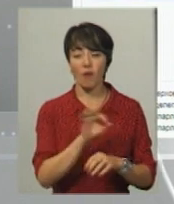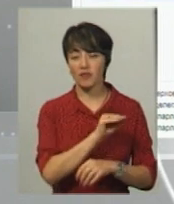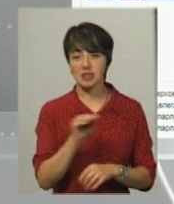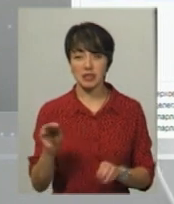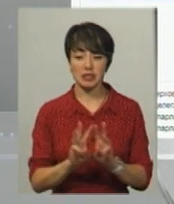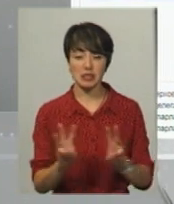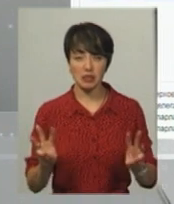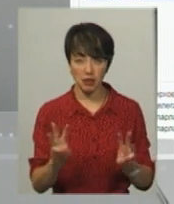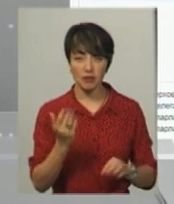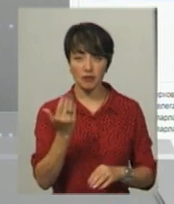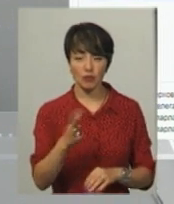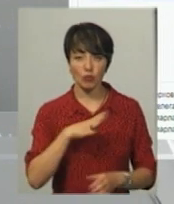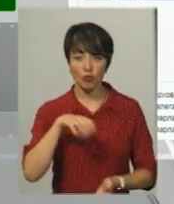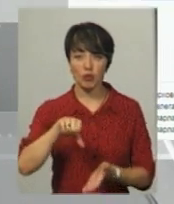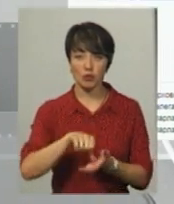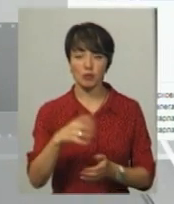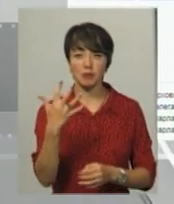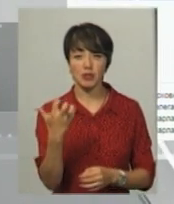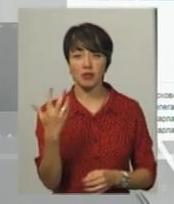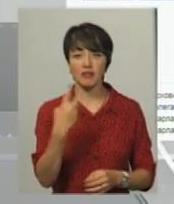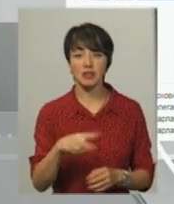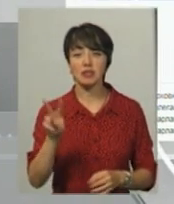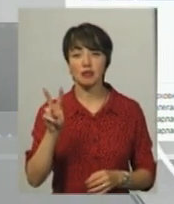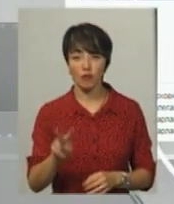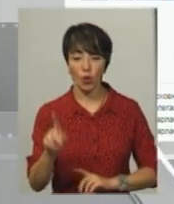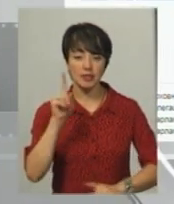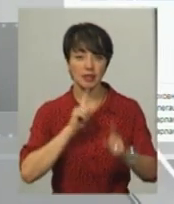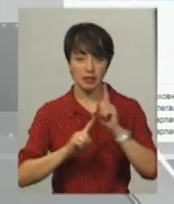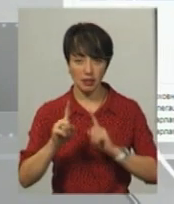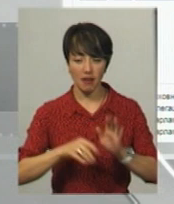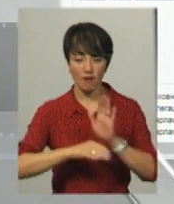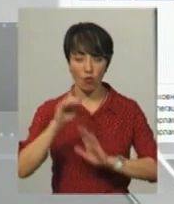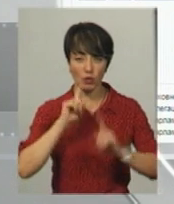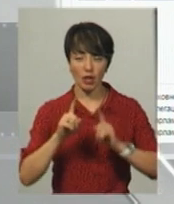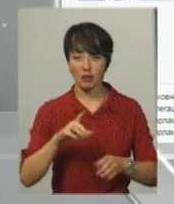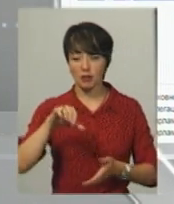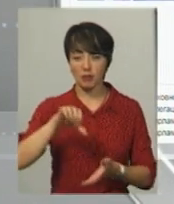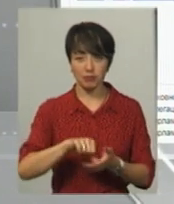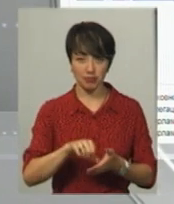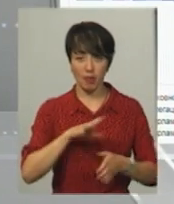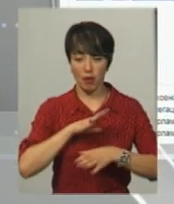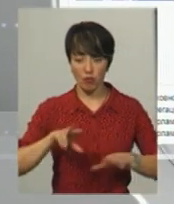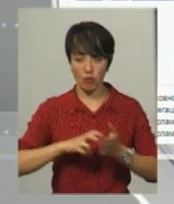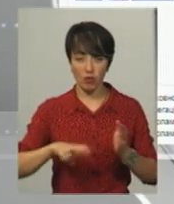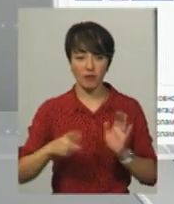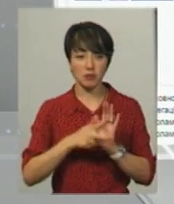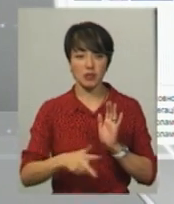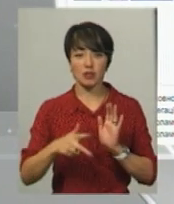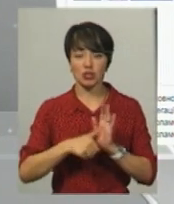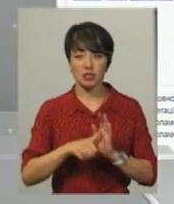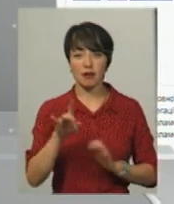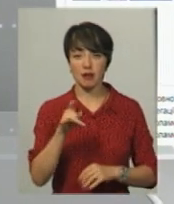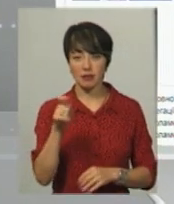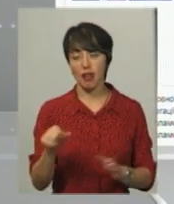Ради України, Сергій Лабазюк був присутнім на 522 пленарних засіданнях, відсутній 67 разів. Це дані реєстрації за